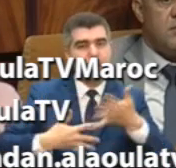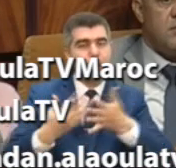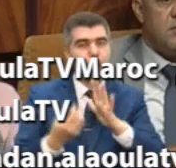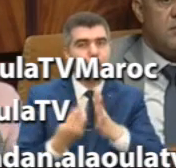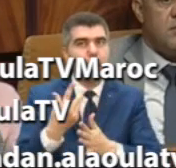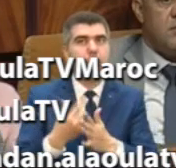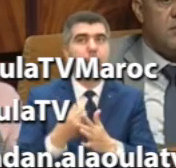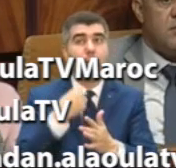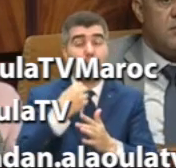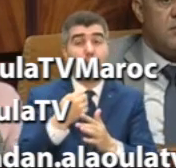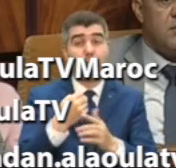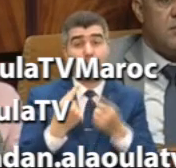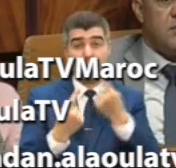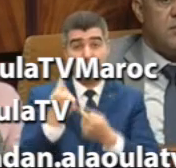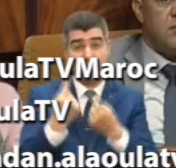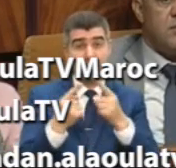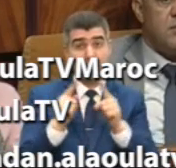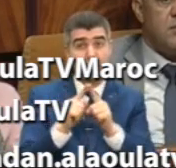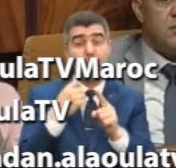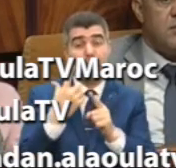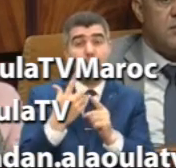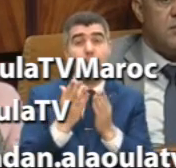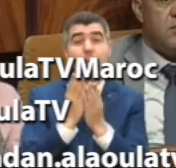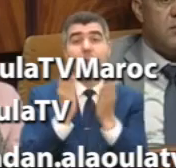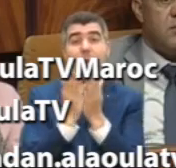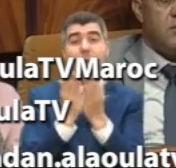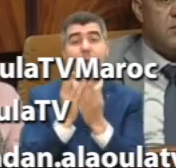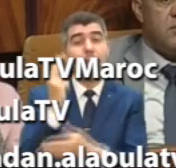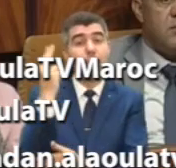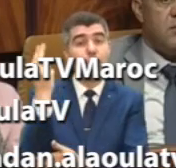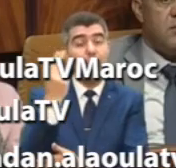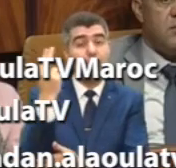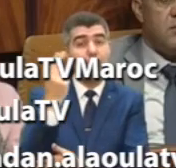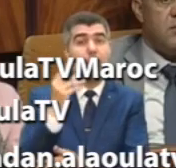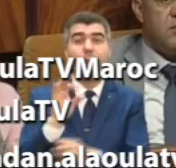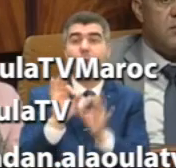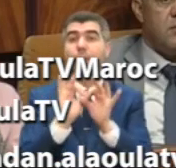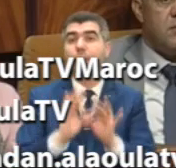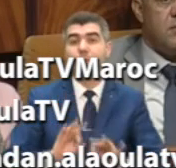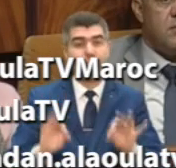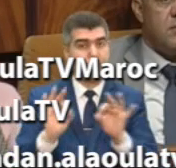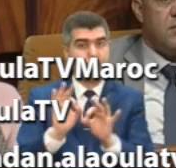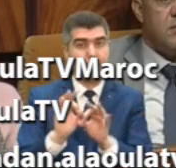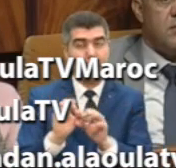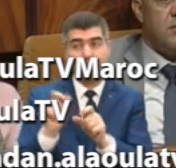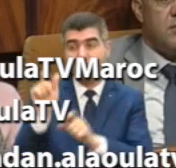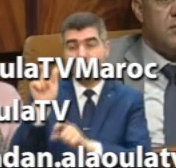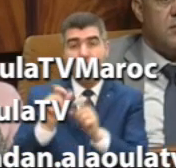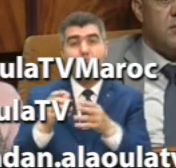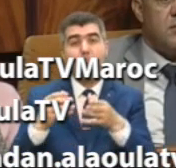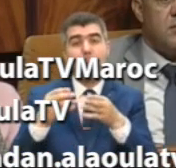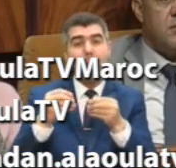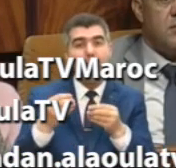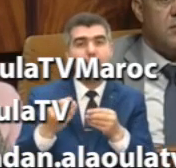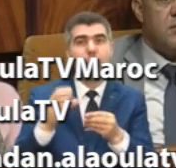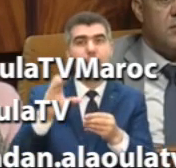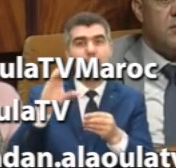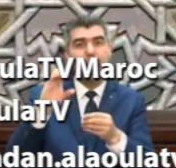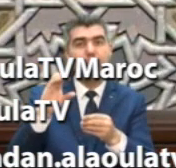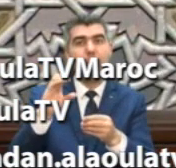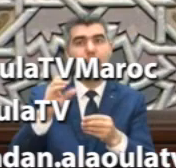المنطقة كتعاني من نقص في التعليم العالي، الوليدات ديالهم كيمشيو بعيد لمراكش والدار البيضاء.